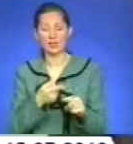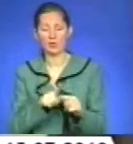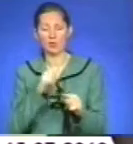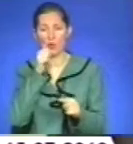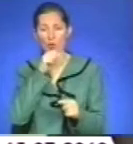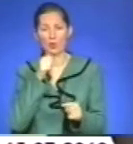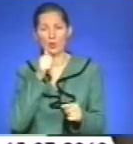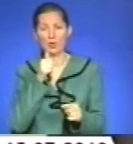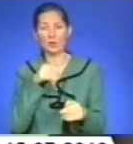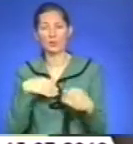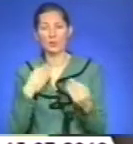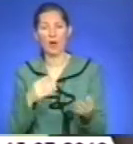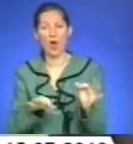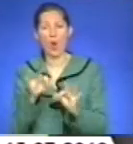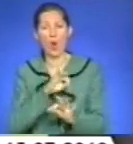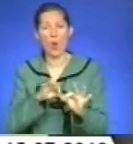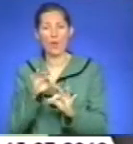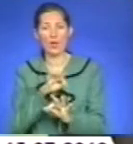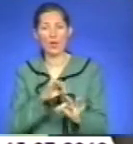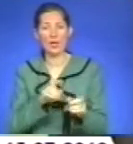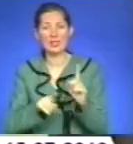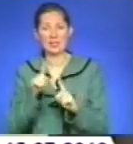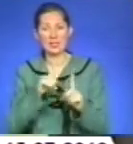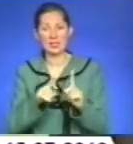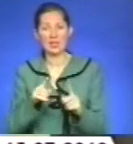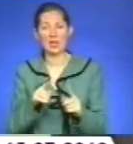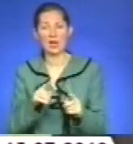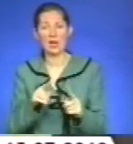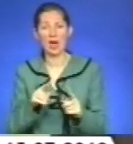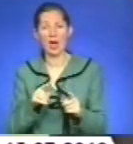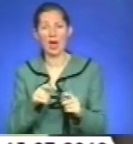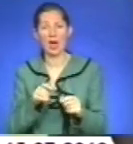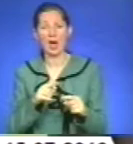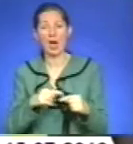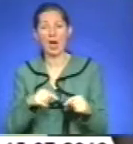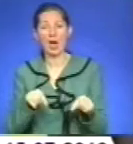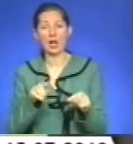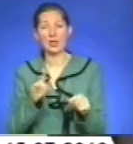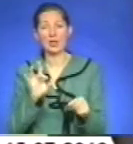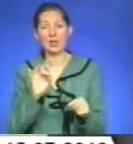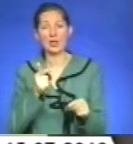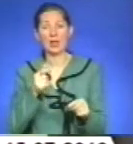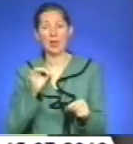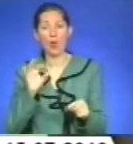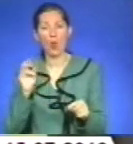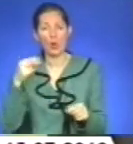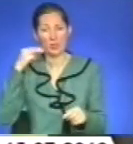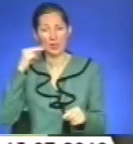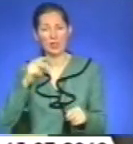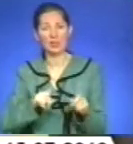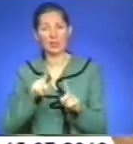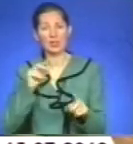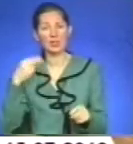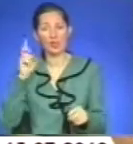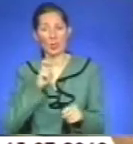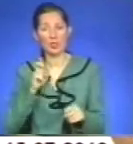дав обговоренню, це засідання Ради регіонів, президент на засіданні в березні місяці розпочата ця